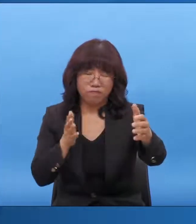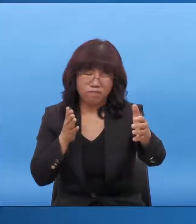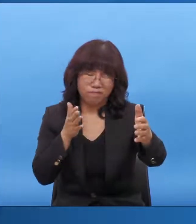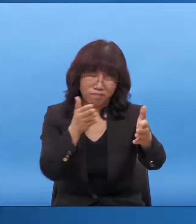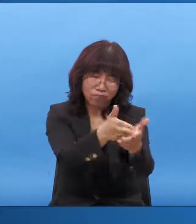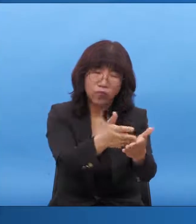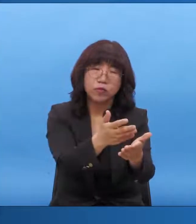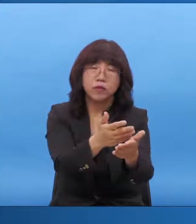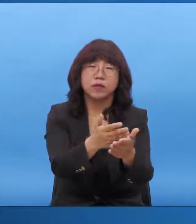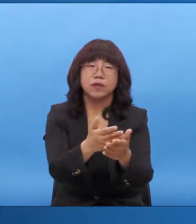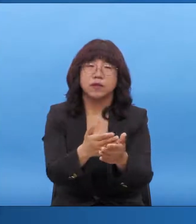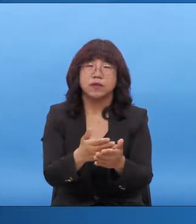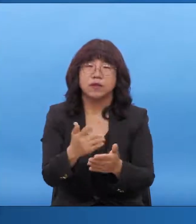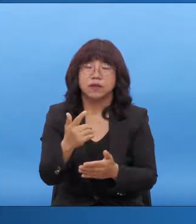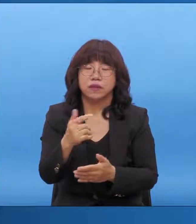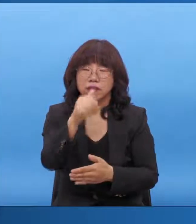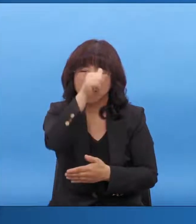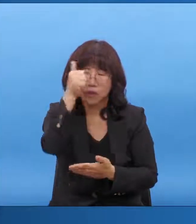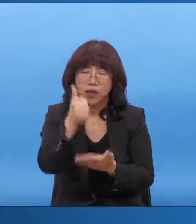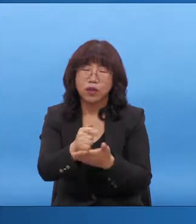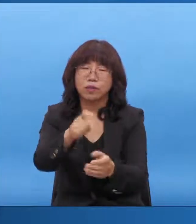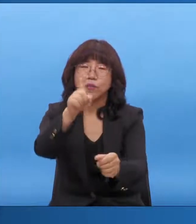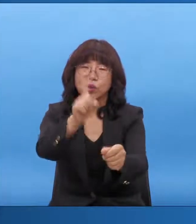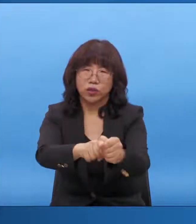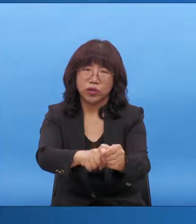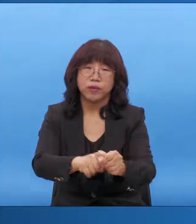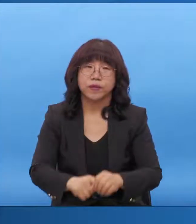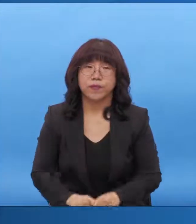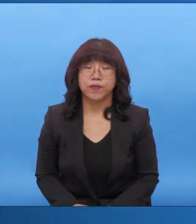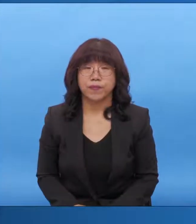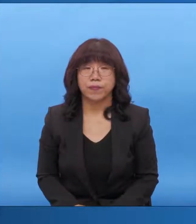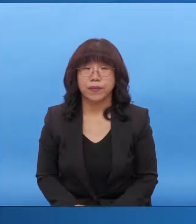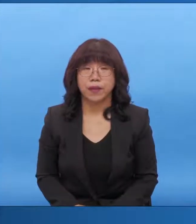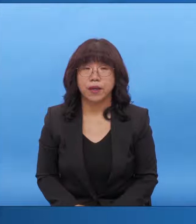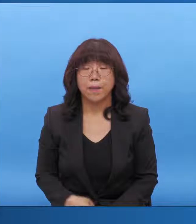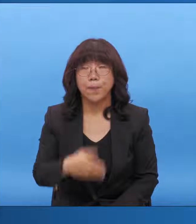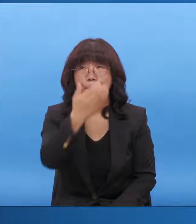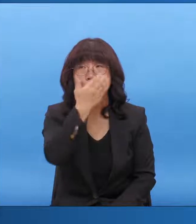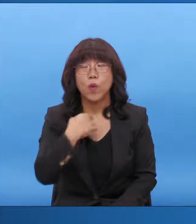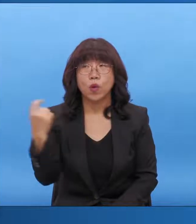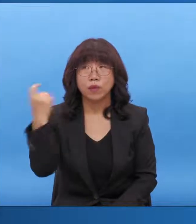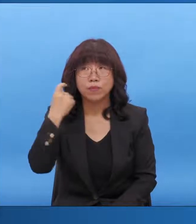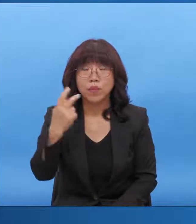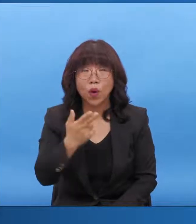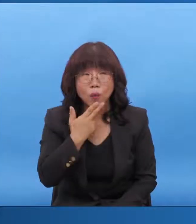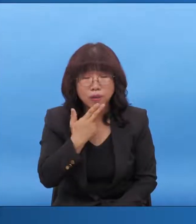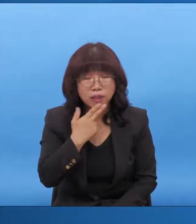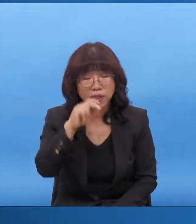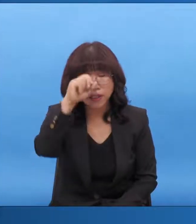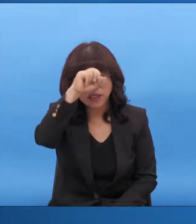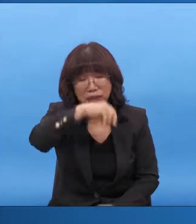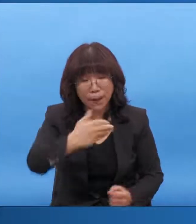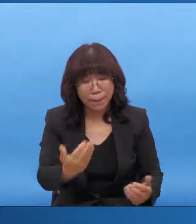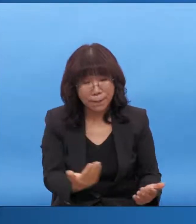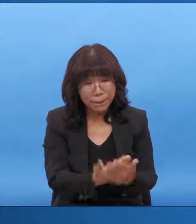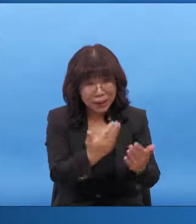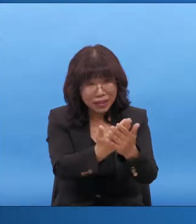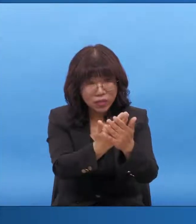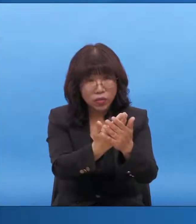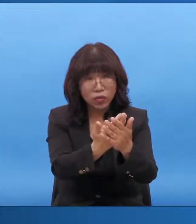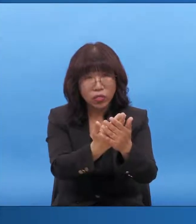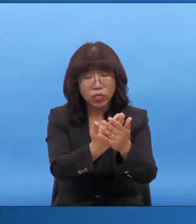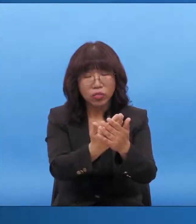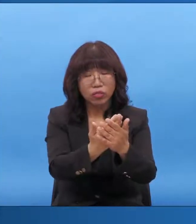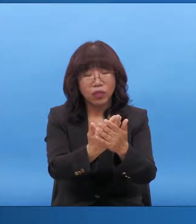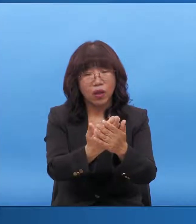have a lot of increasement in number, that's very good for us. 복음 없는 발전과 번성은 재앙의